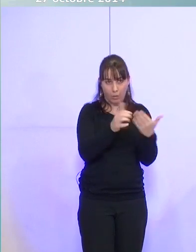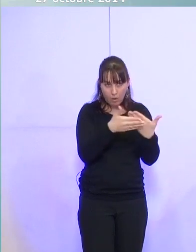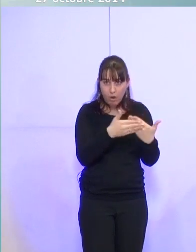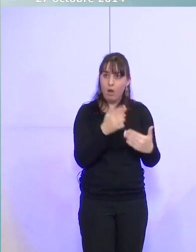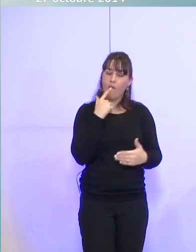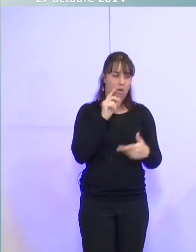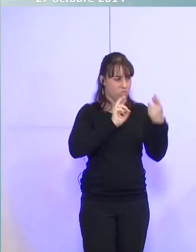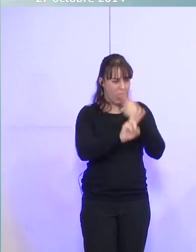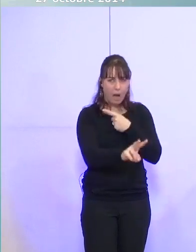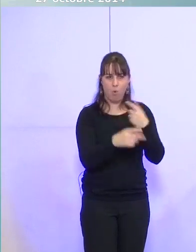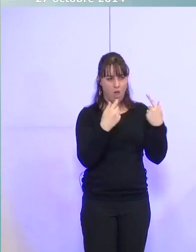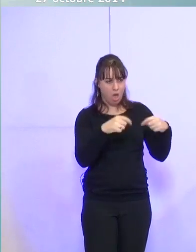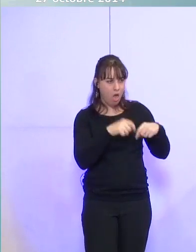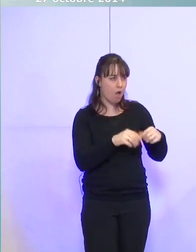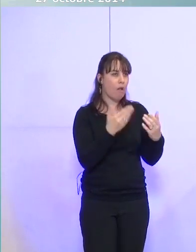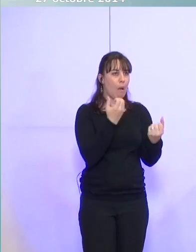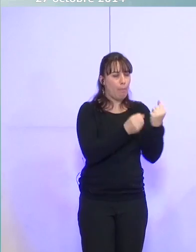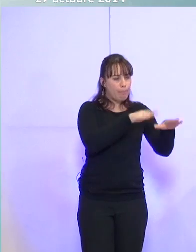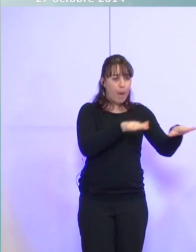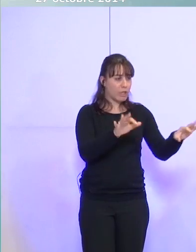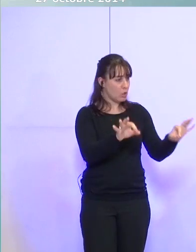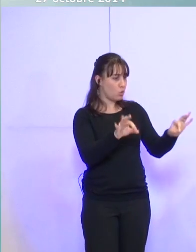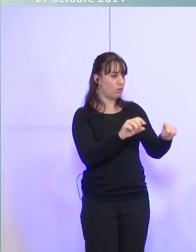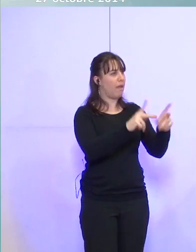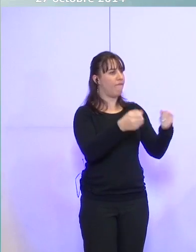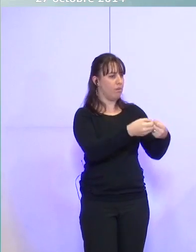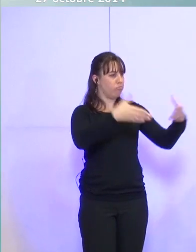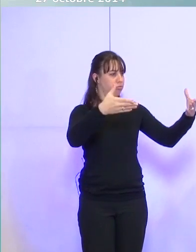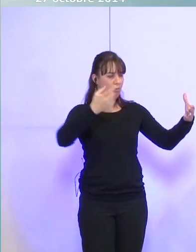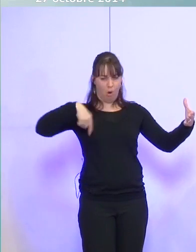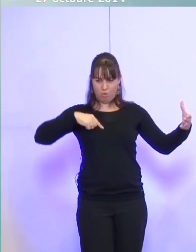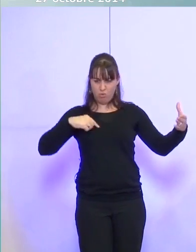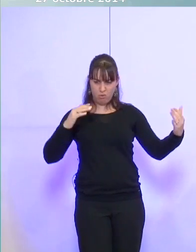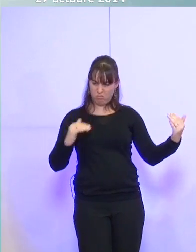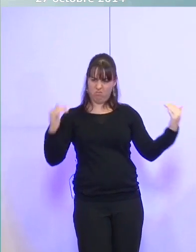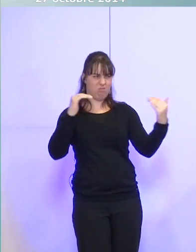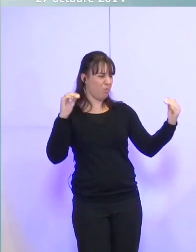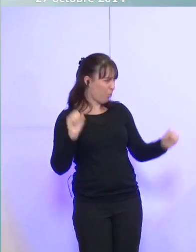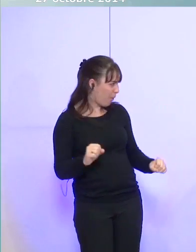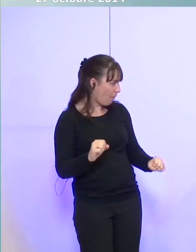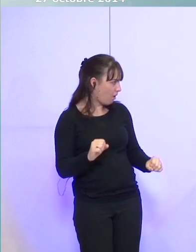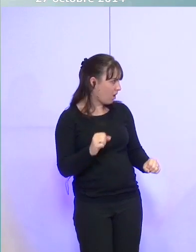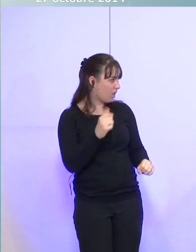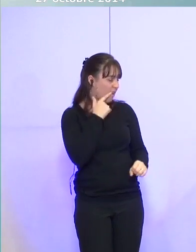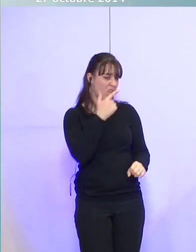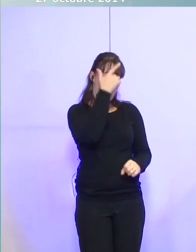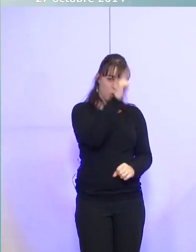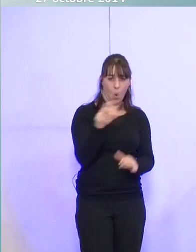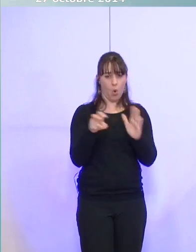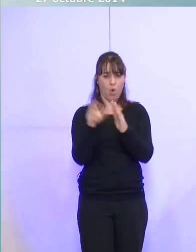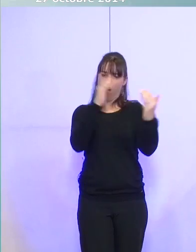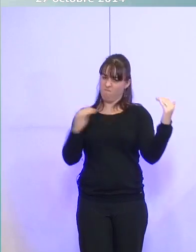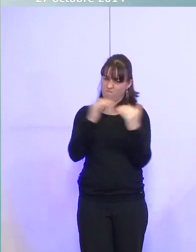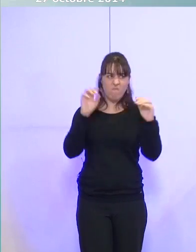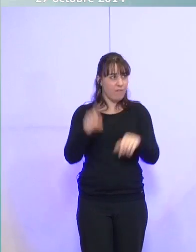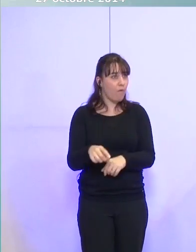Les parkings y sont à discrétion et sans difficulté. Donc est-ce que vous pensez vraiment qu'il y a vraiment de la place pour deux encore, ou est-ce qu'il n'y aurait pas